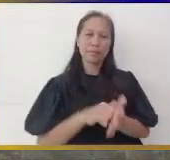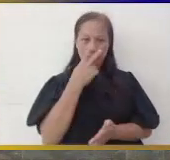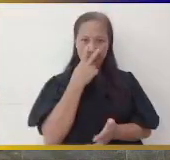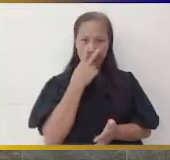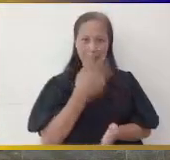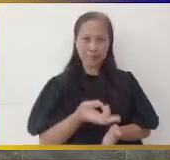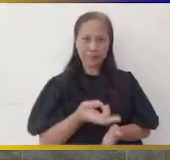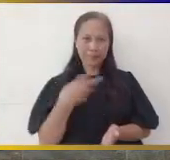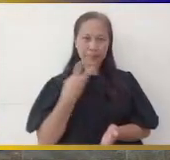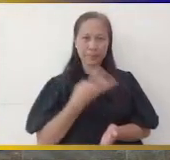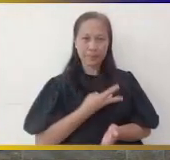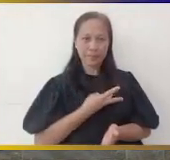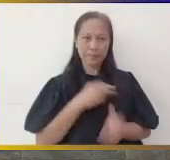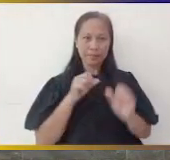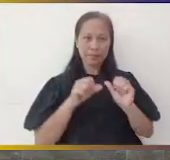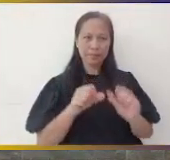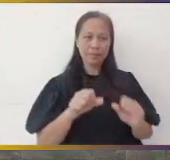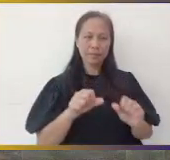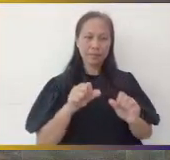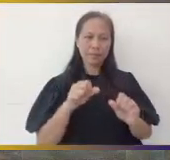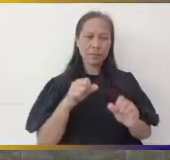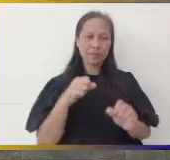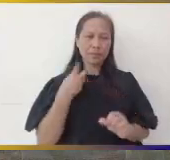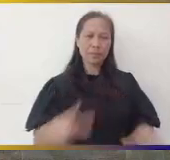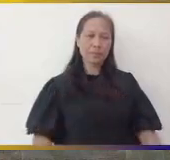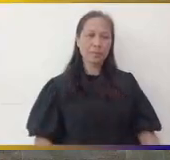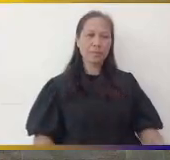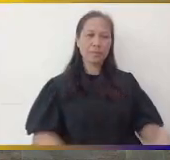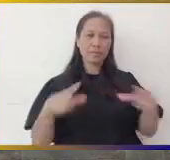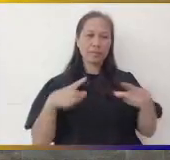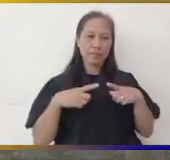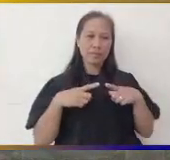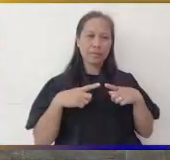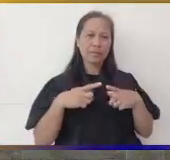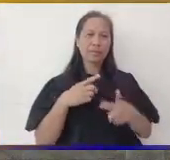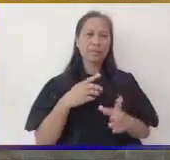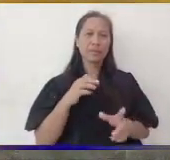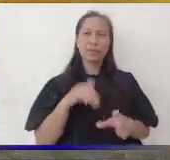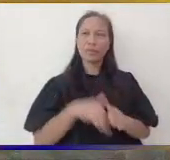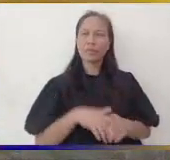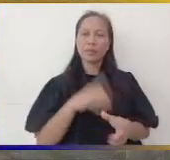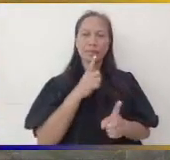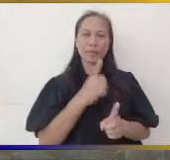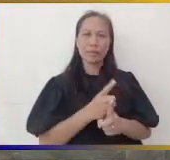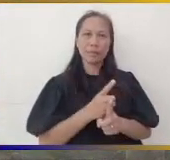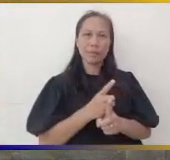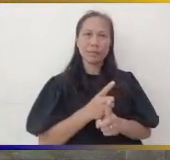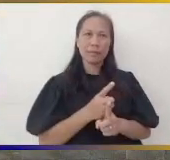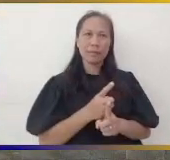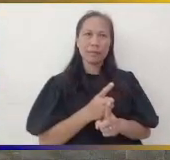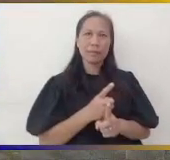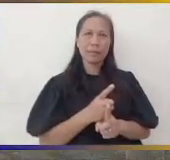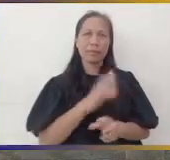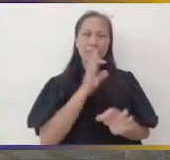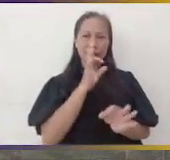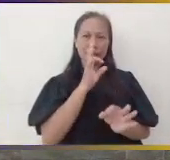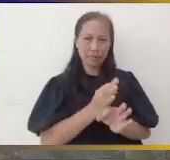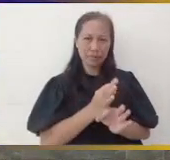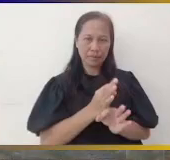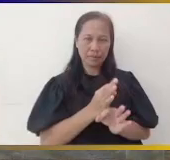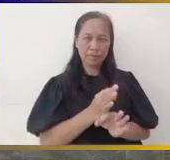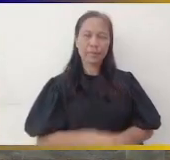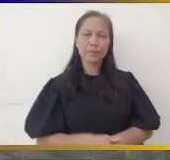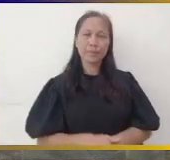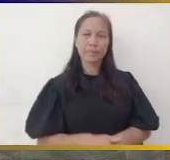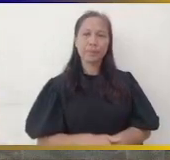natin at patuloy tayong mamuhay sa tamang pananampalataya na the reason why we are studying Baptist history para makita